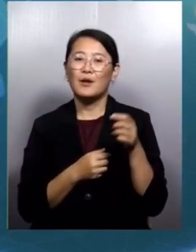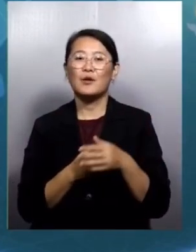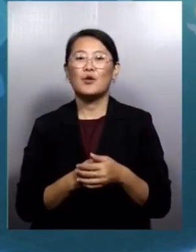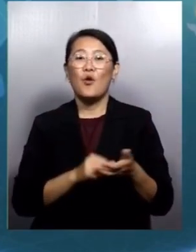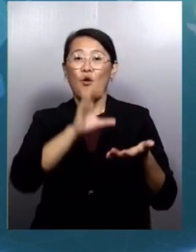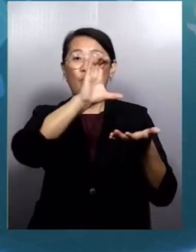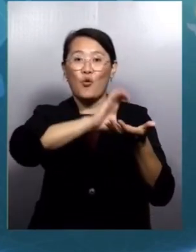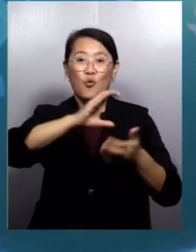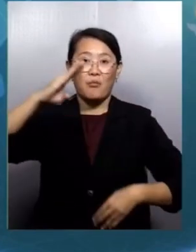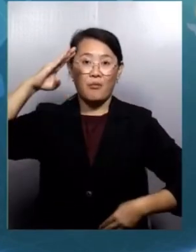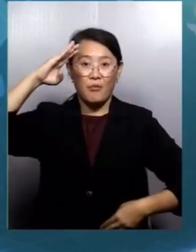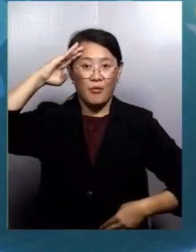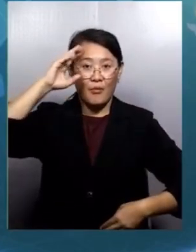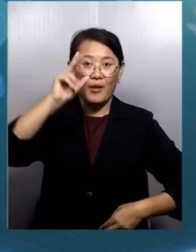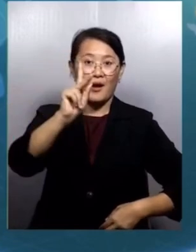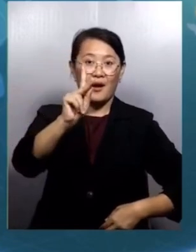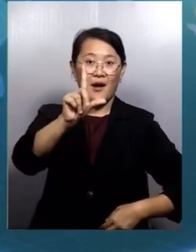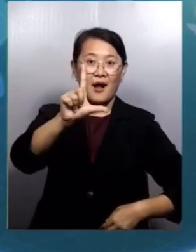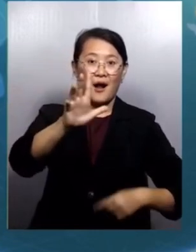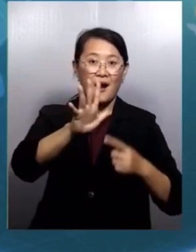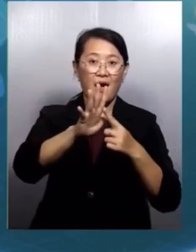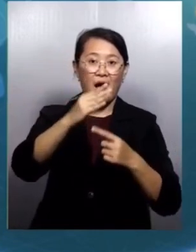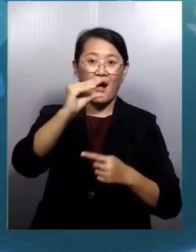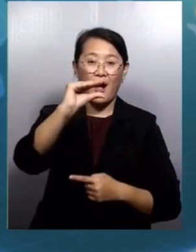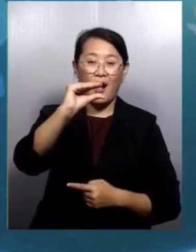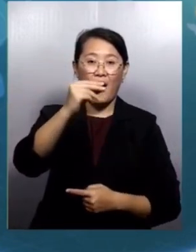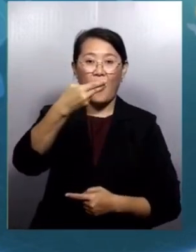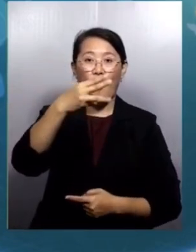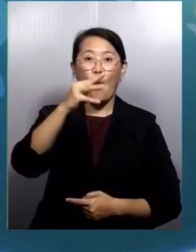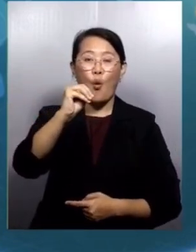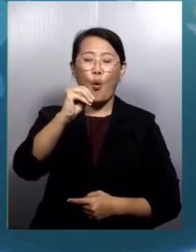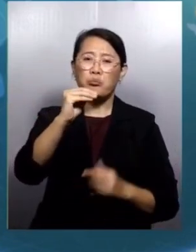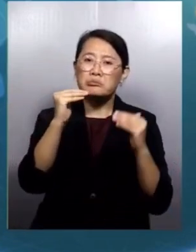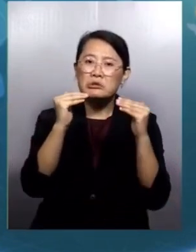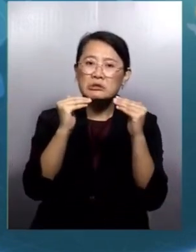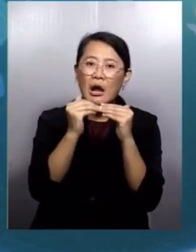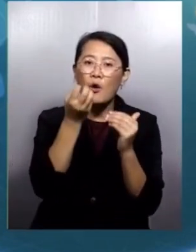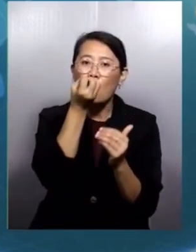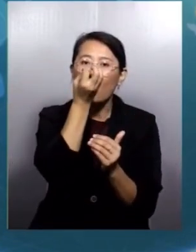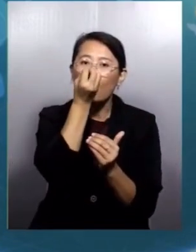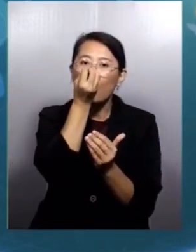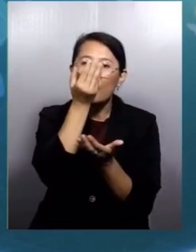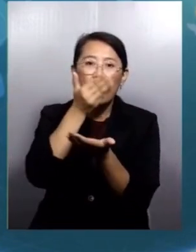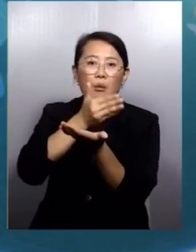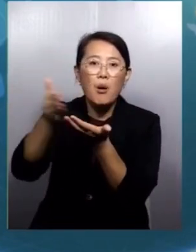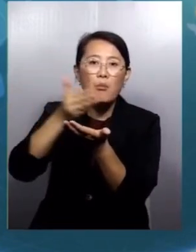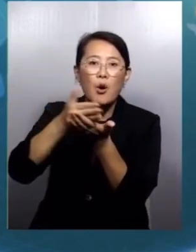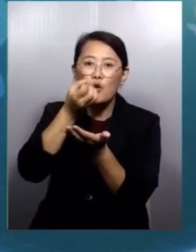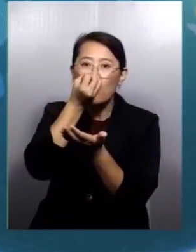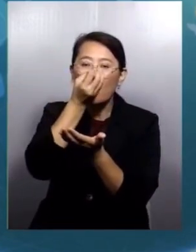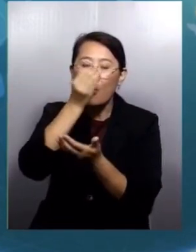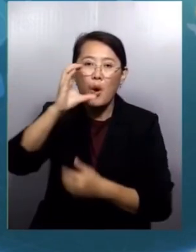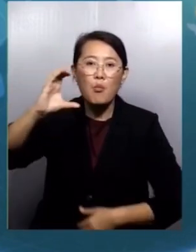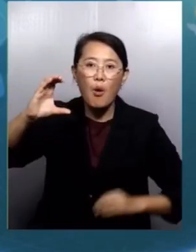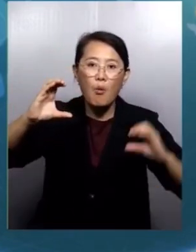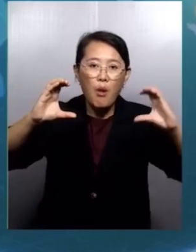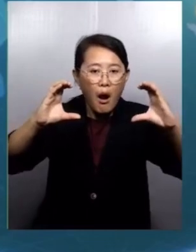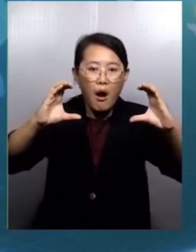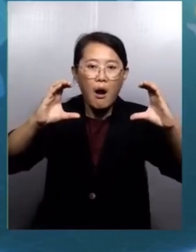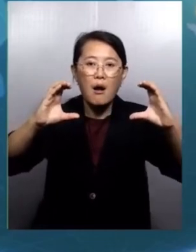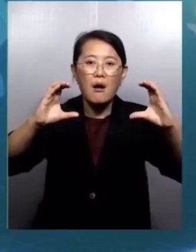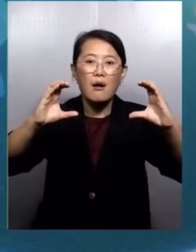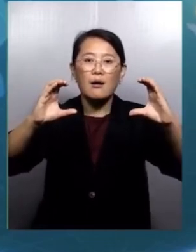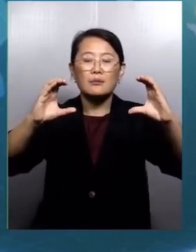าโหมมันเท่าๆกับงบดอกเบี้ยฉะนั้นอเมริกาเองก็มีปัญหาได้ว่าเดี๋ยวคุณ